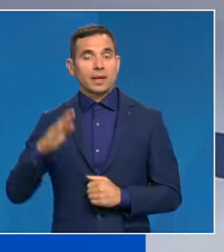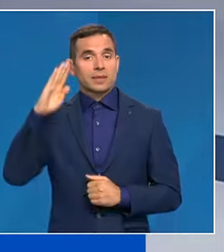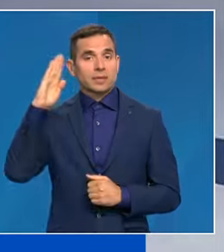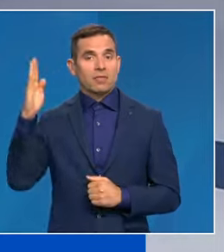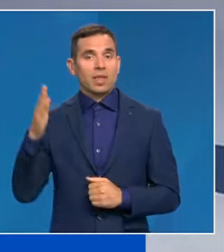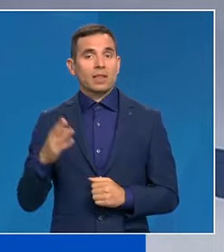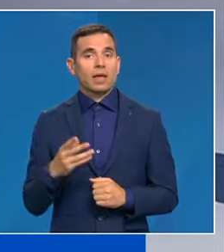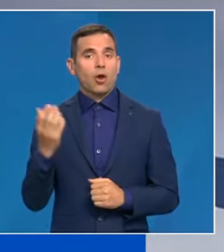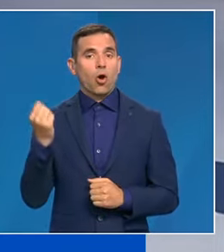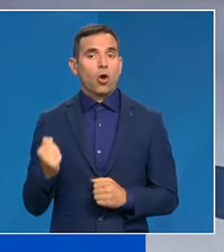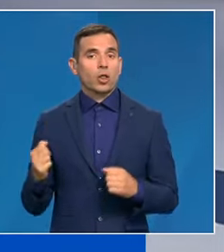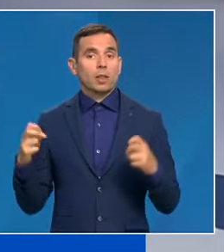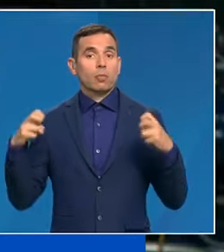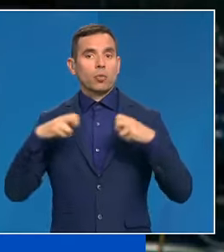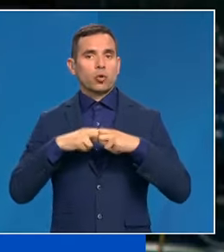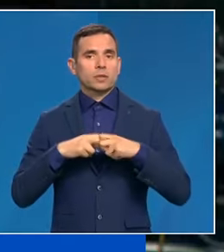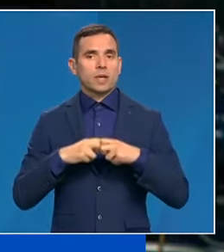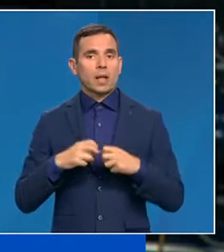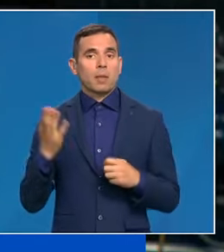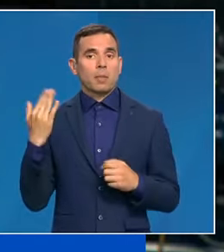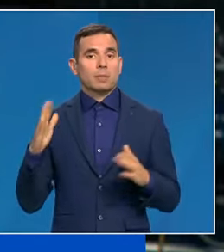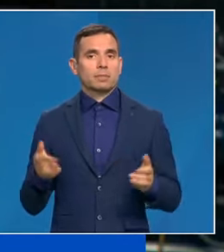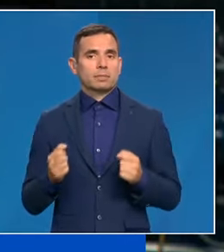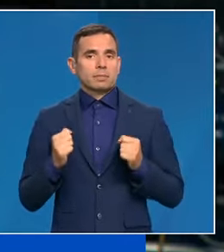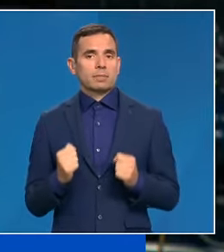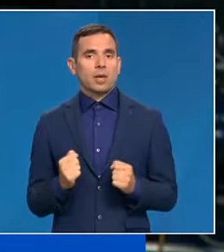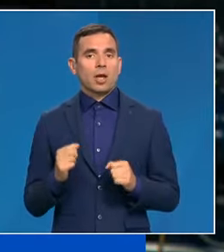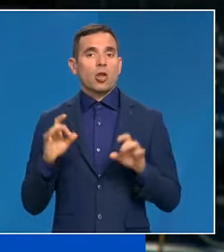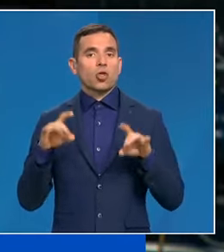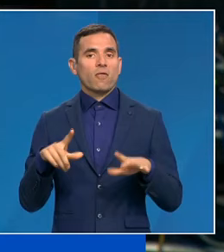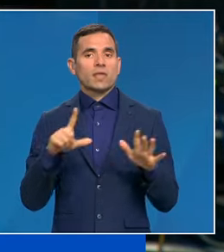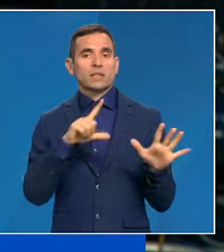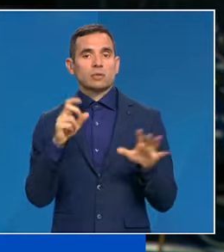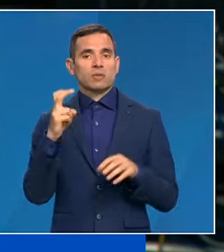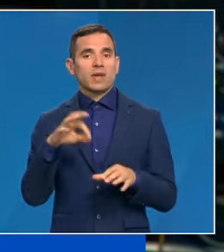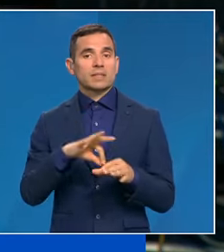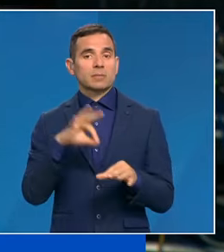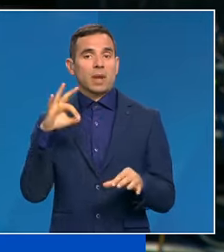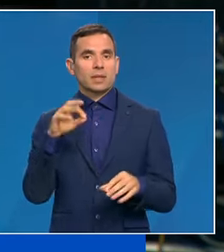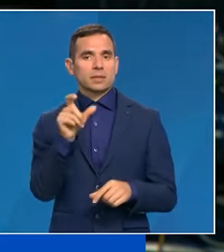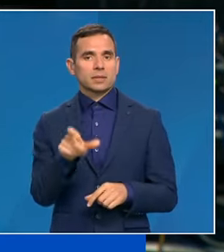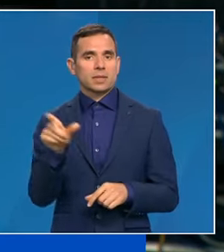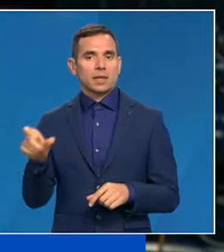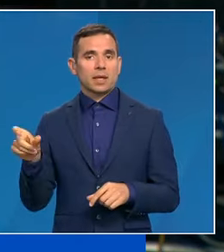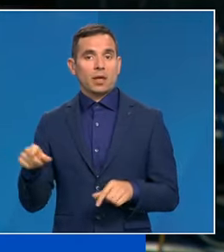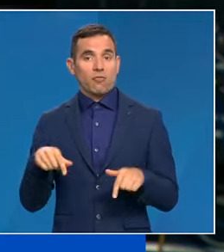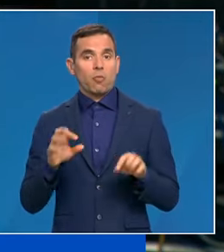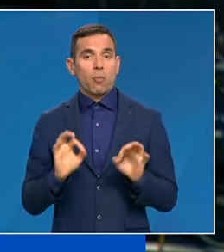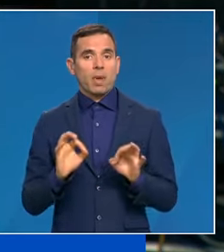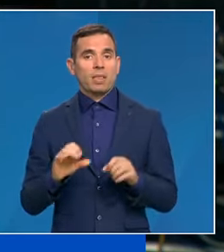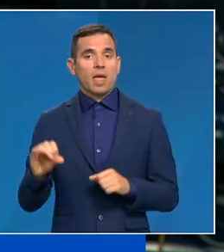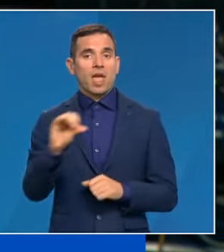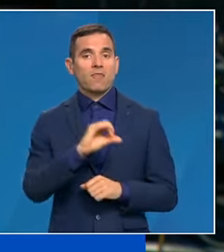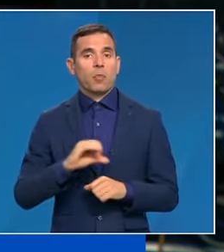Здравейте от Брюксел. Преди да се настанят комфортно новите 720 избранници, да ви кажа, че в момента в